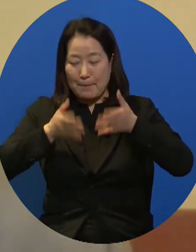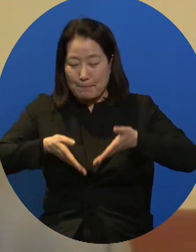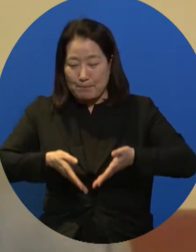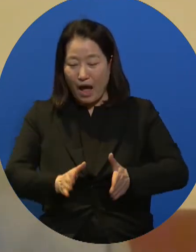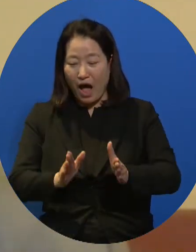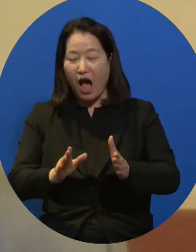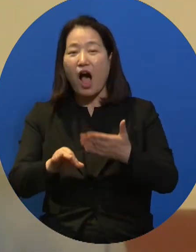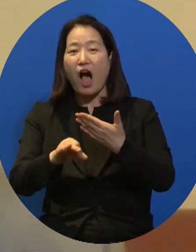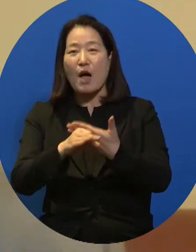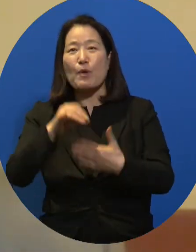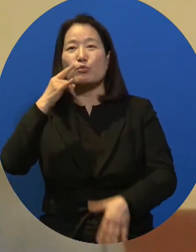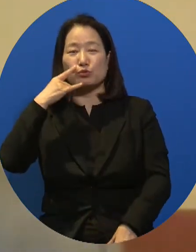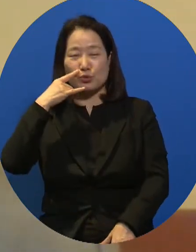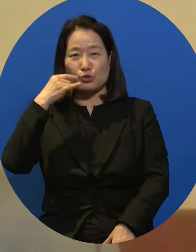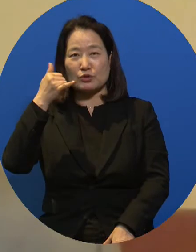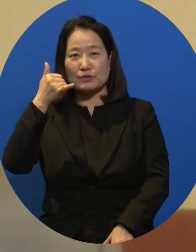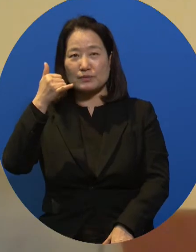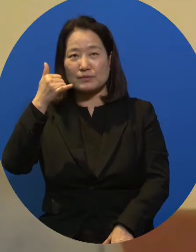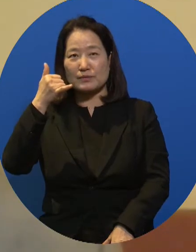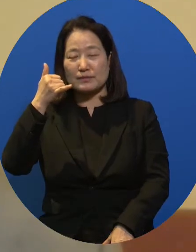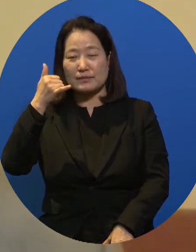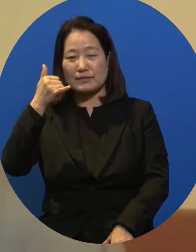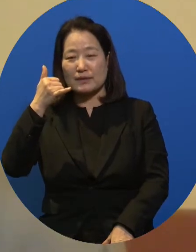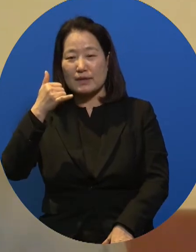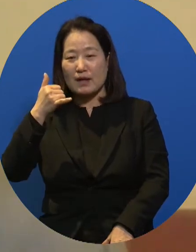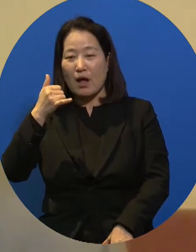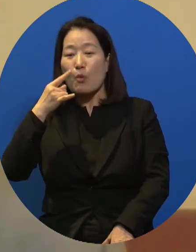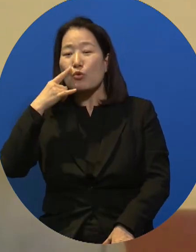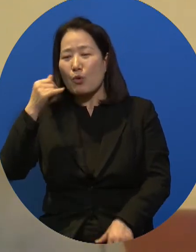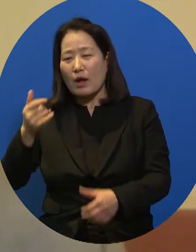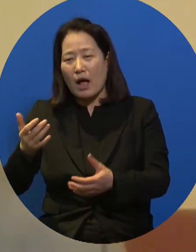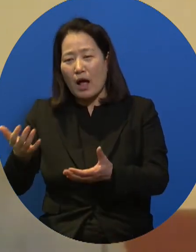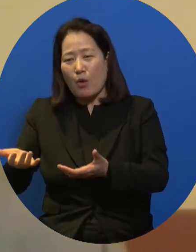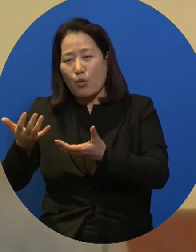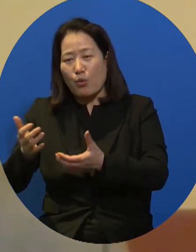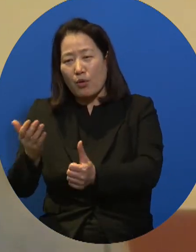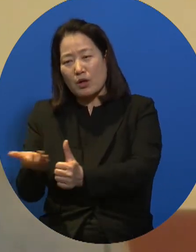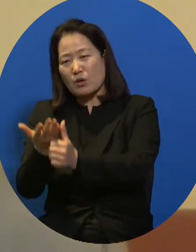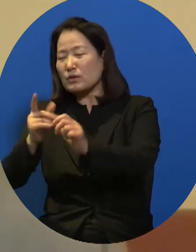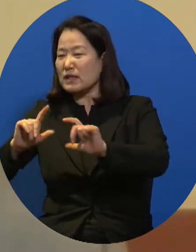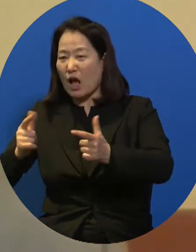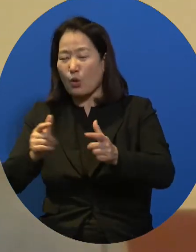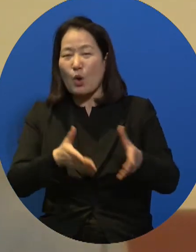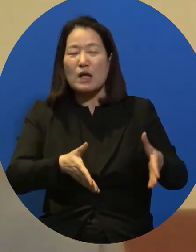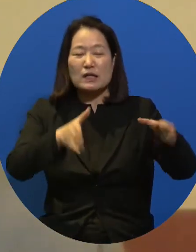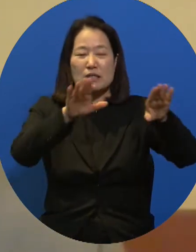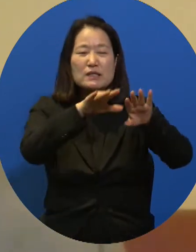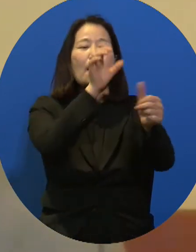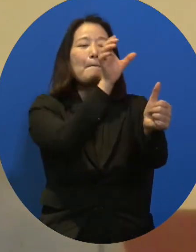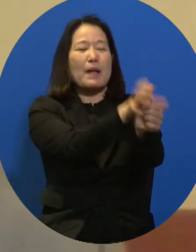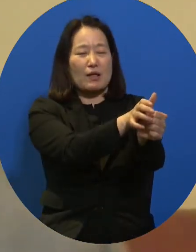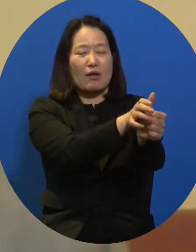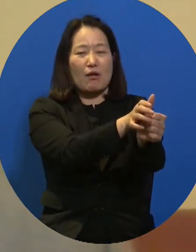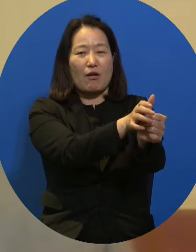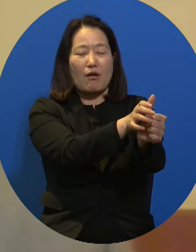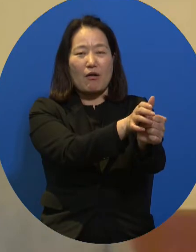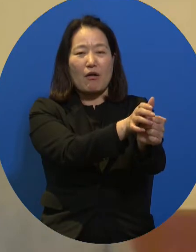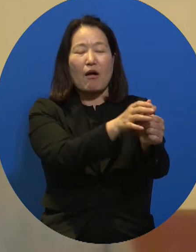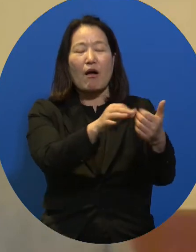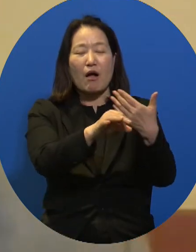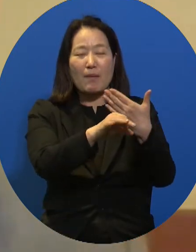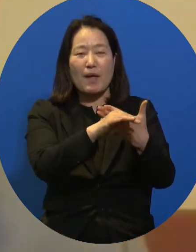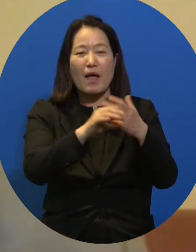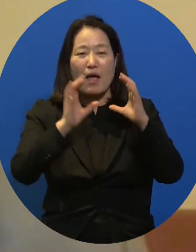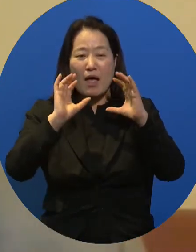되면 그 부모는 시설에 맡겨야 한다고 이야기를 종종 듣습니다. 아이들을